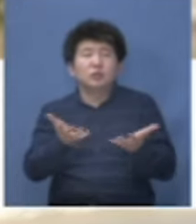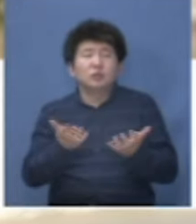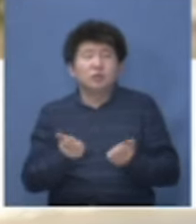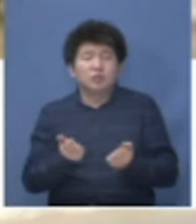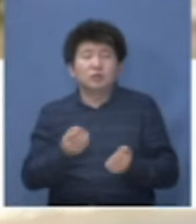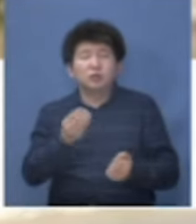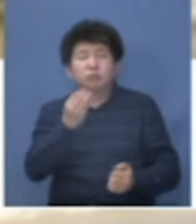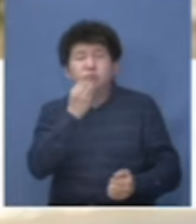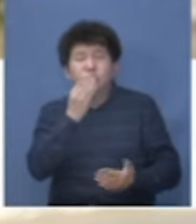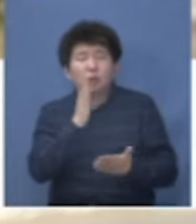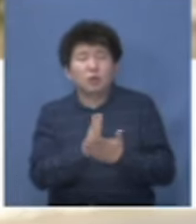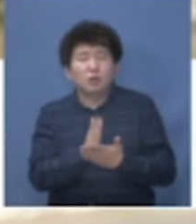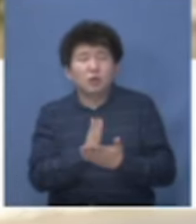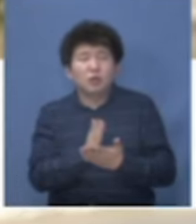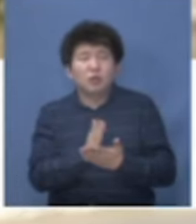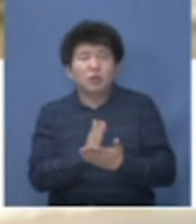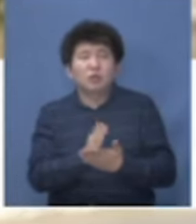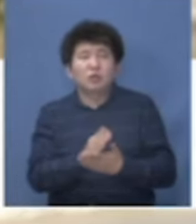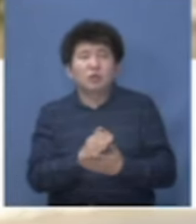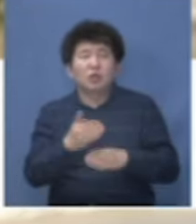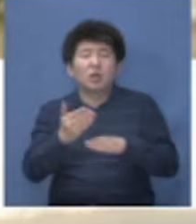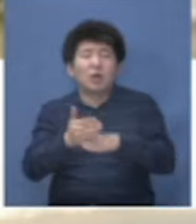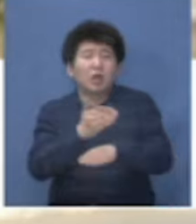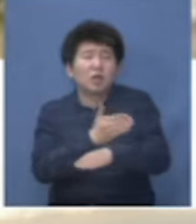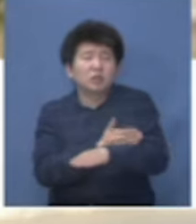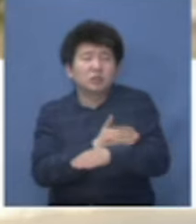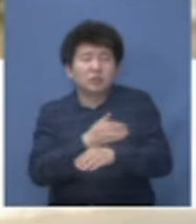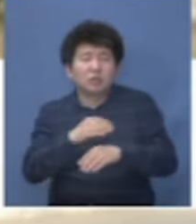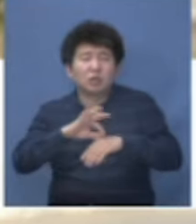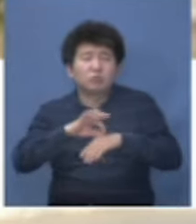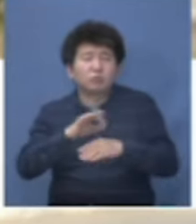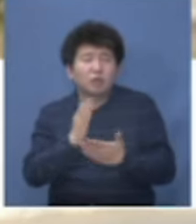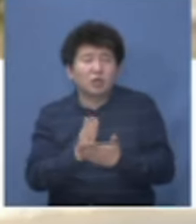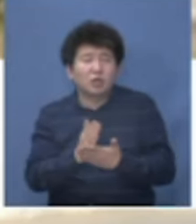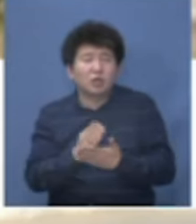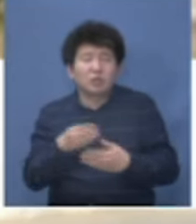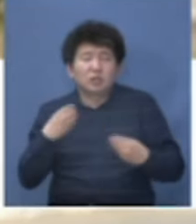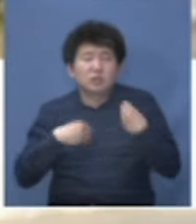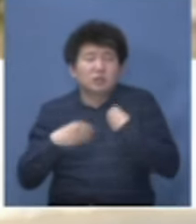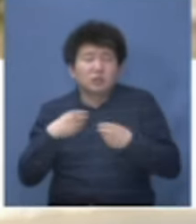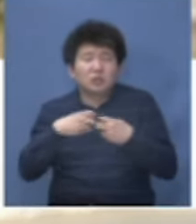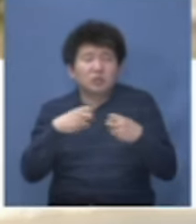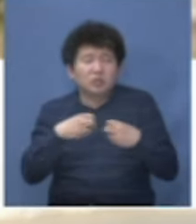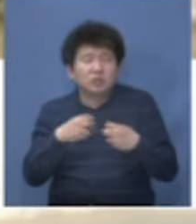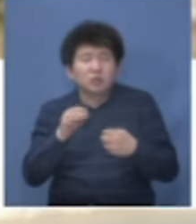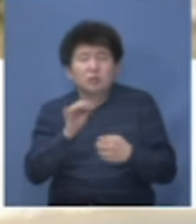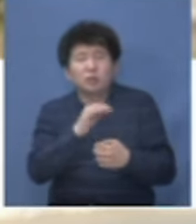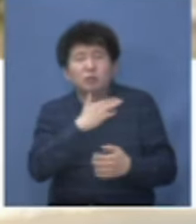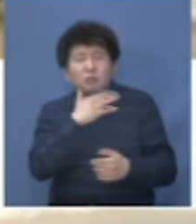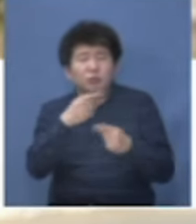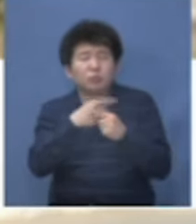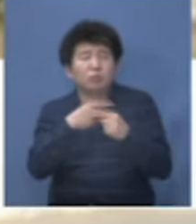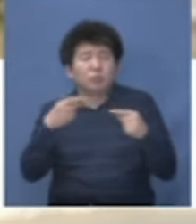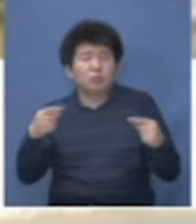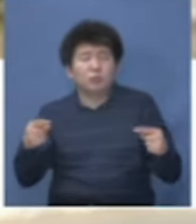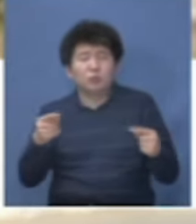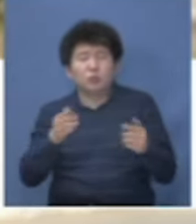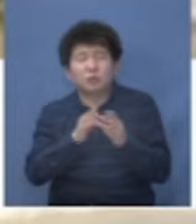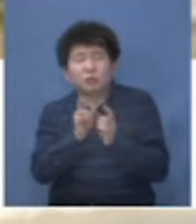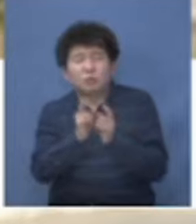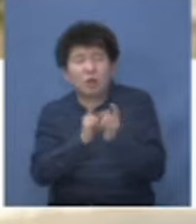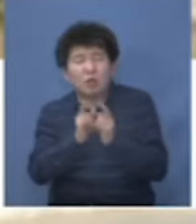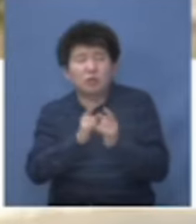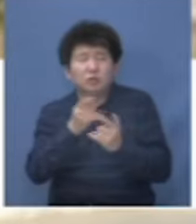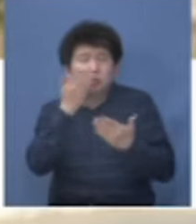ішінде азық-түлігі бар, одан етігі бар, этикеткасы мен киімдері бар, және тағы да басқа гигиеналық заттар,